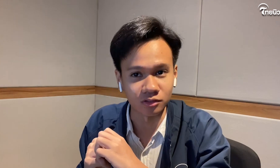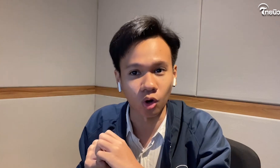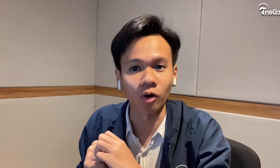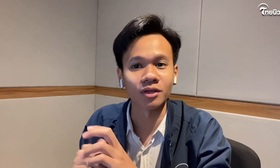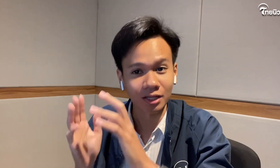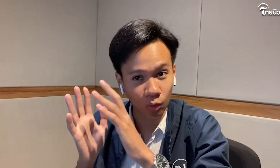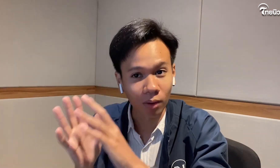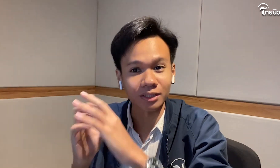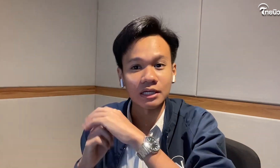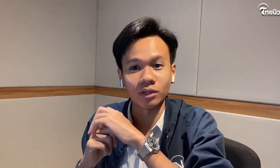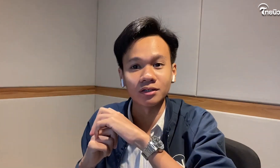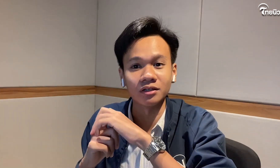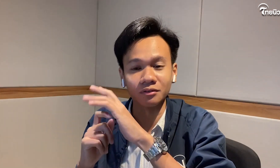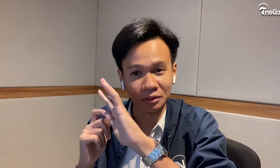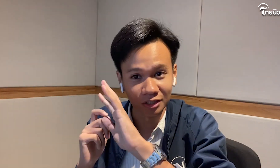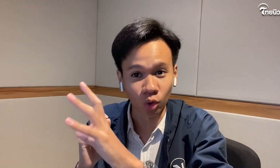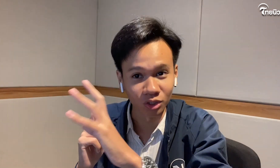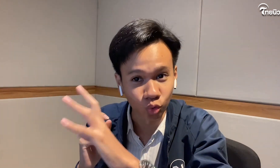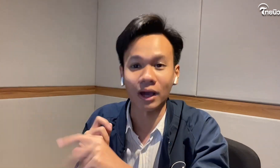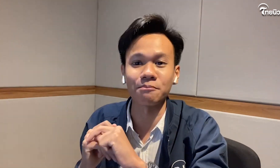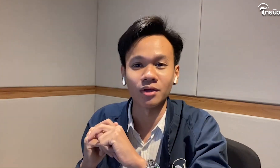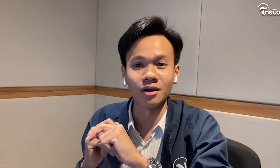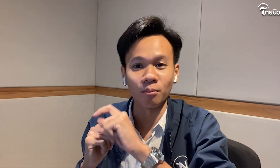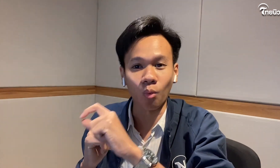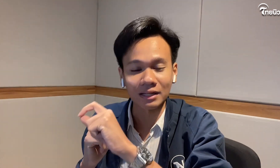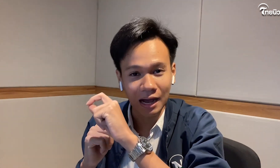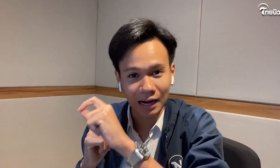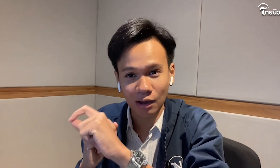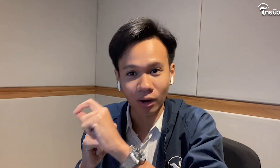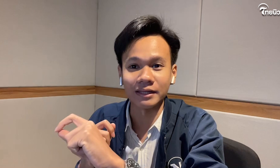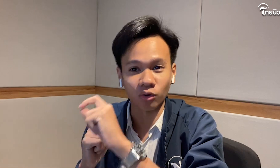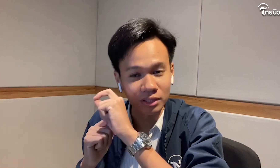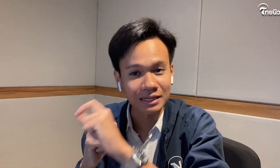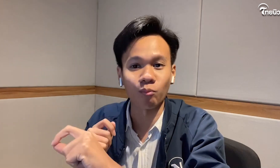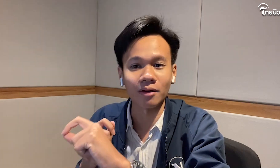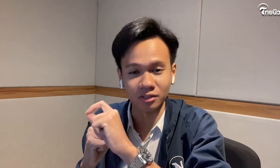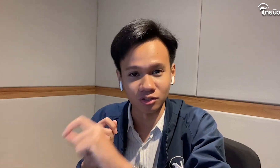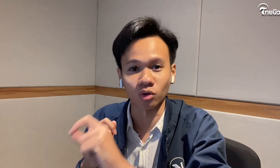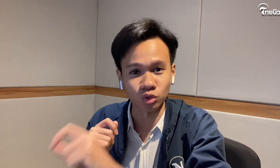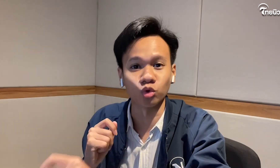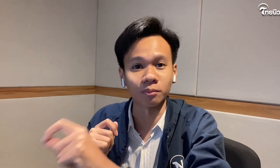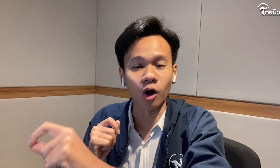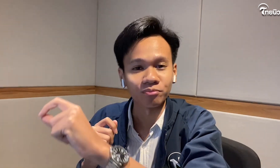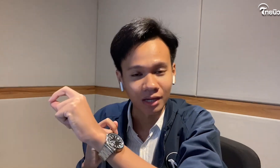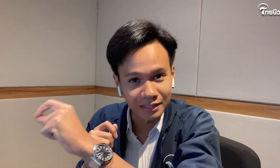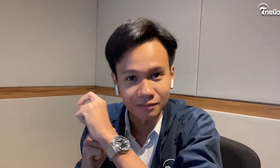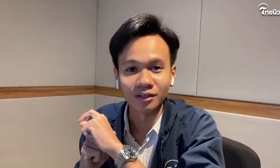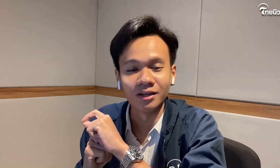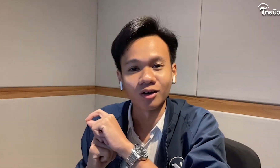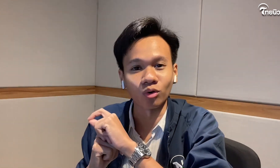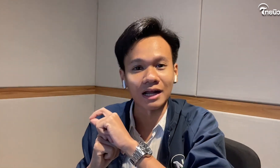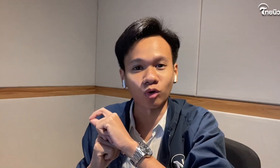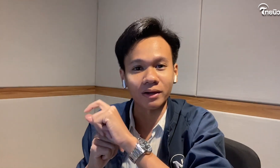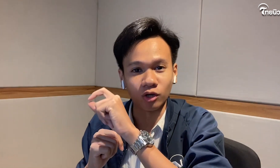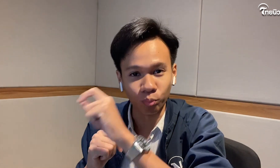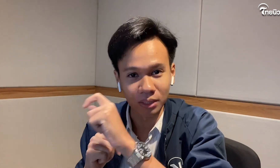เรื่อง112แต่ความชัดเจนวันนี้คือ112ยังอยู่นะครับเพราะว่าทางก้าวไกลเนี่ยเขาเน้นย้ำว่า112ยังอยู่โดยเฉพาะอดีต